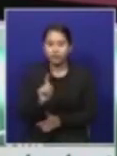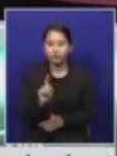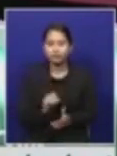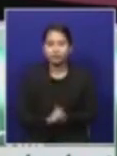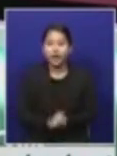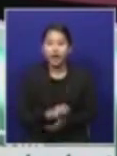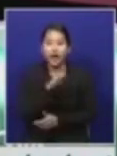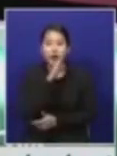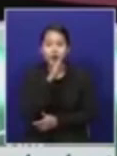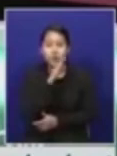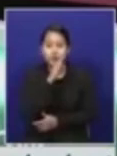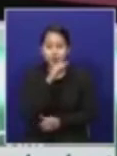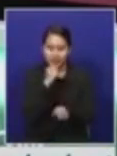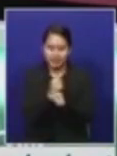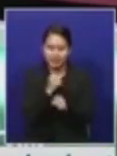แต่ถ้าทำในลักษณะนี้ผมเชื่อว่าจะได้ใจมากกว่าวิธีคิดการนำงบประมาณไปใช้นั้นในลักษณะตามที่ผมได้ฟังจากผู้เกี่ยวข้องผมขอกล่าวคำว่า